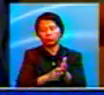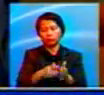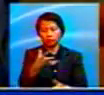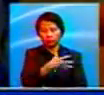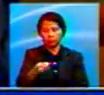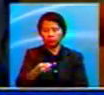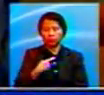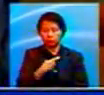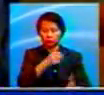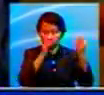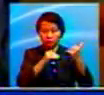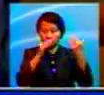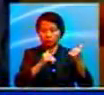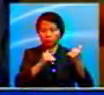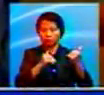and we hope